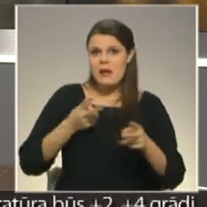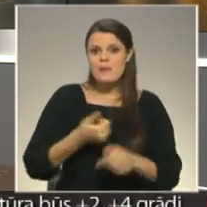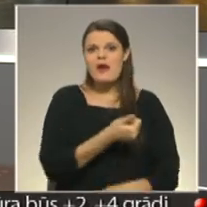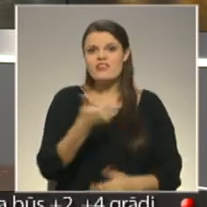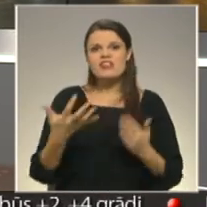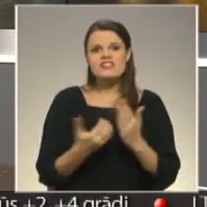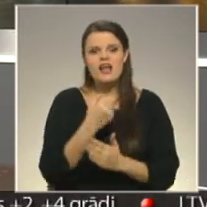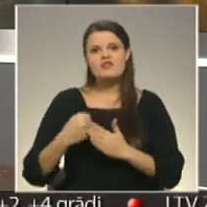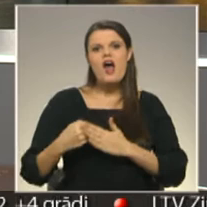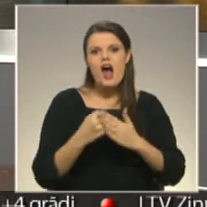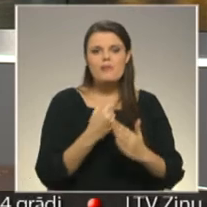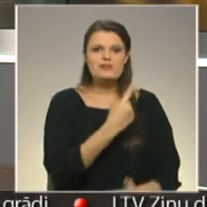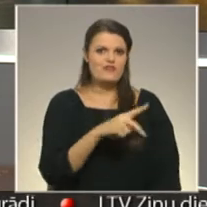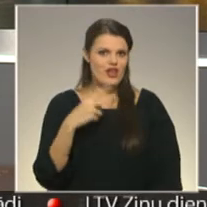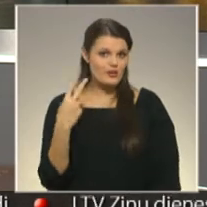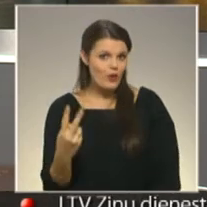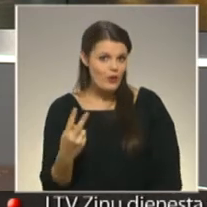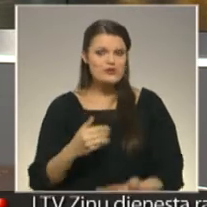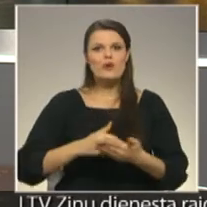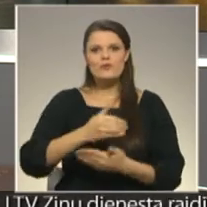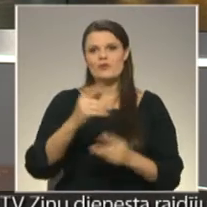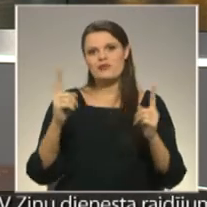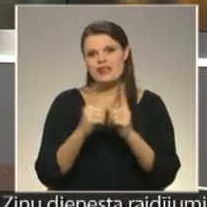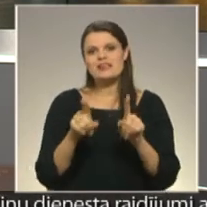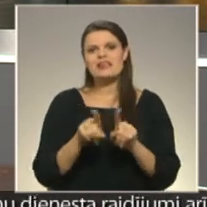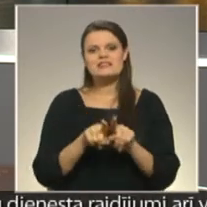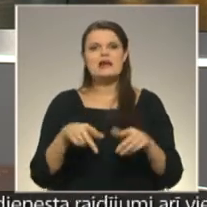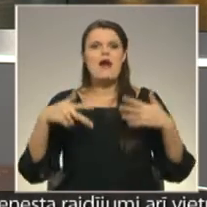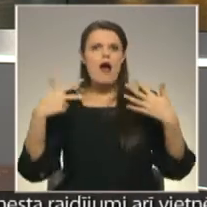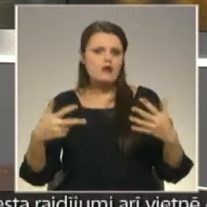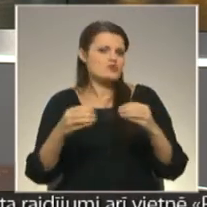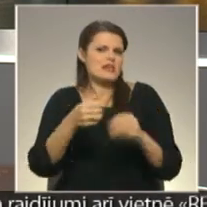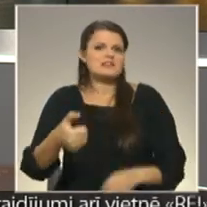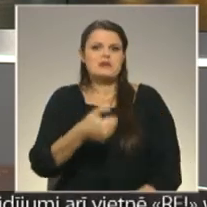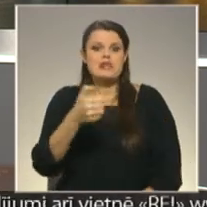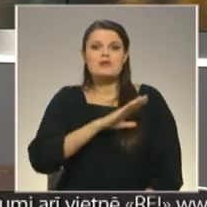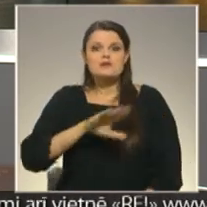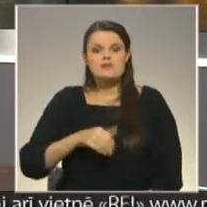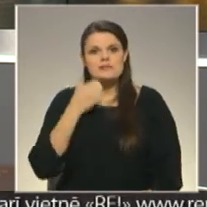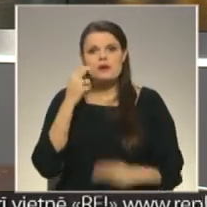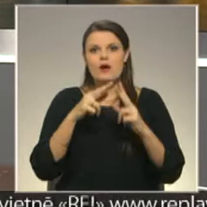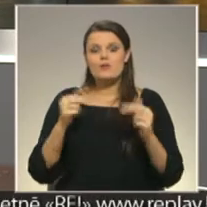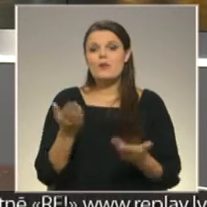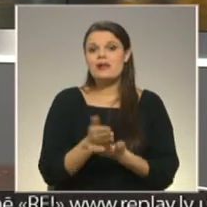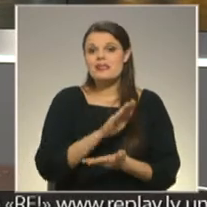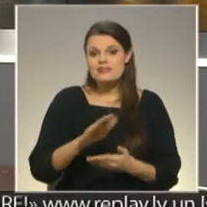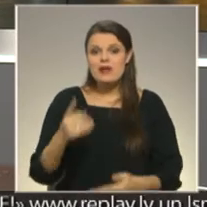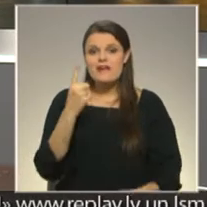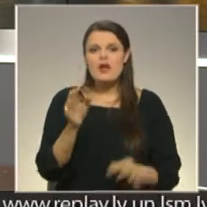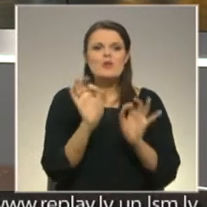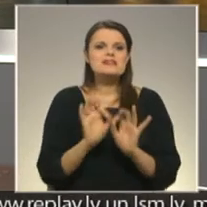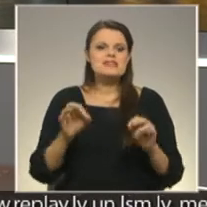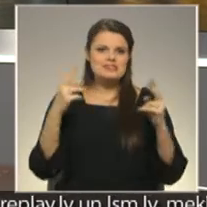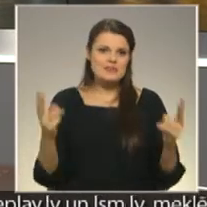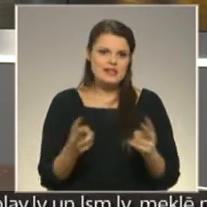viņas atradušas atbalstu vienu otrā. Un turpin tikties arī 8 un 10 gadus pēc tam, kad nometnes beigušās. Viena no